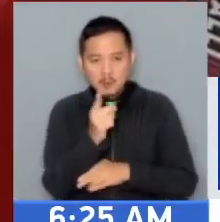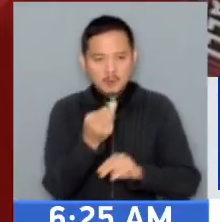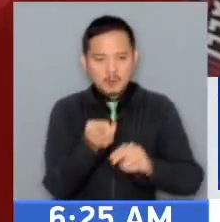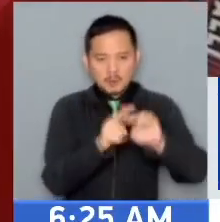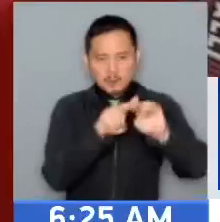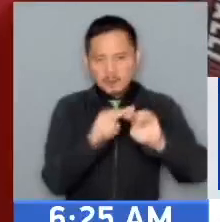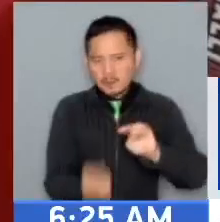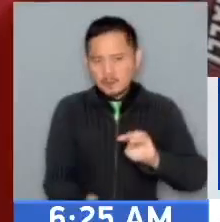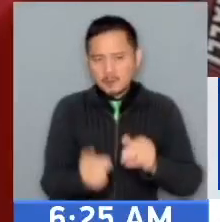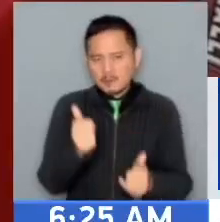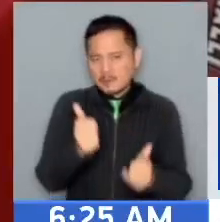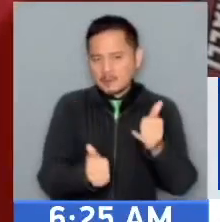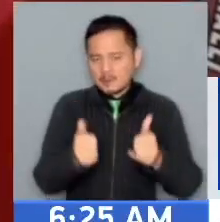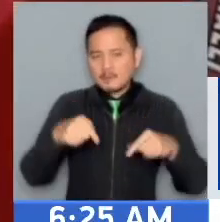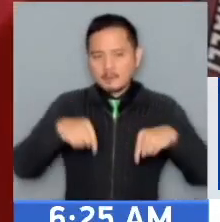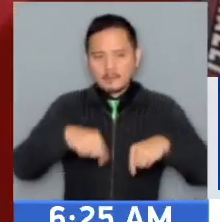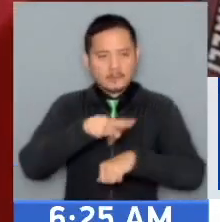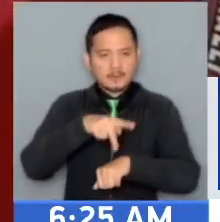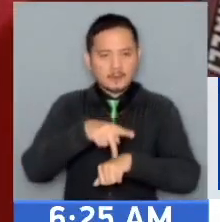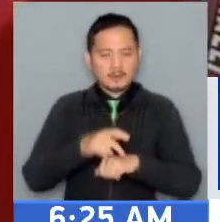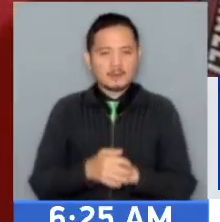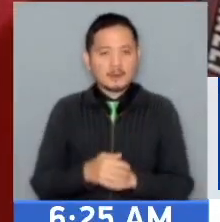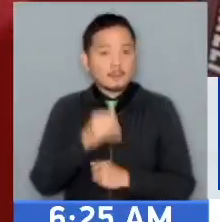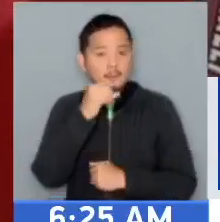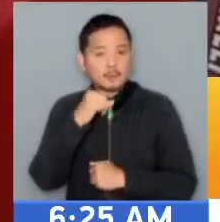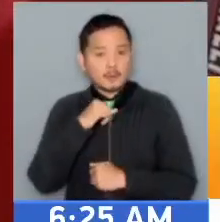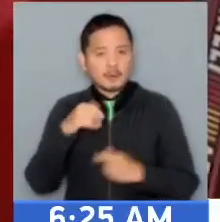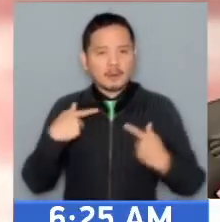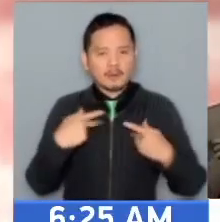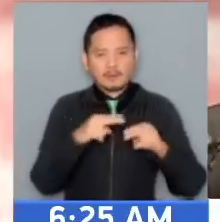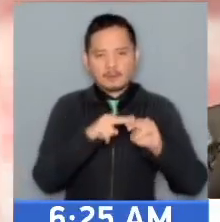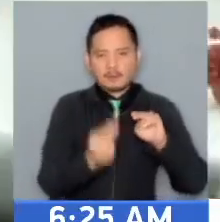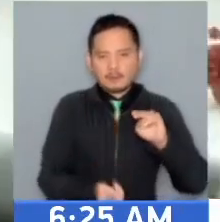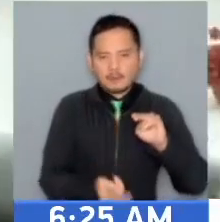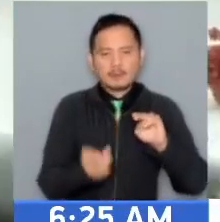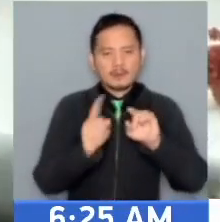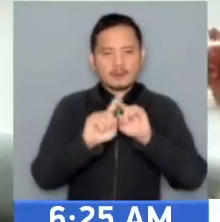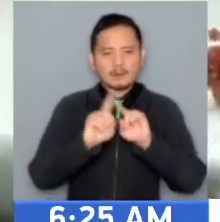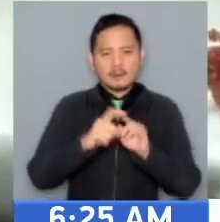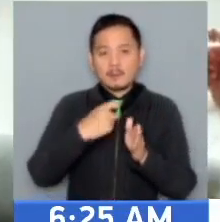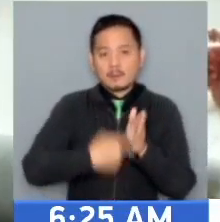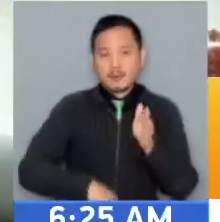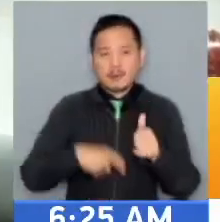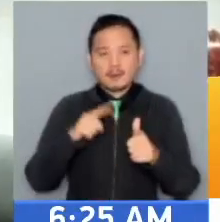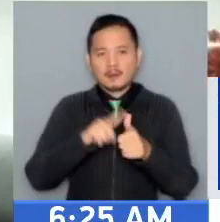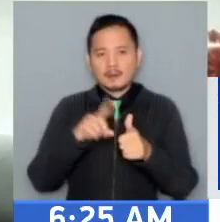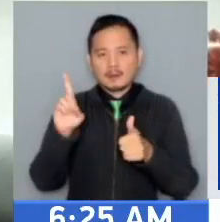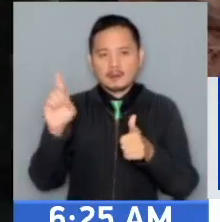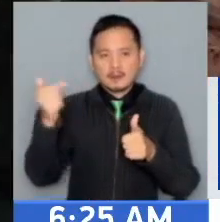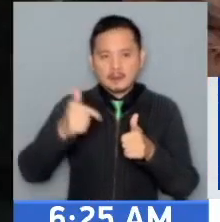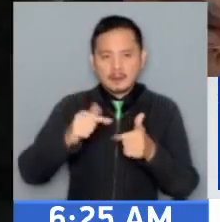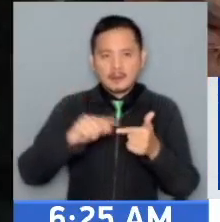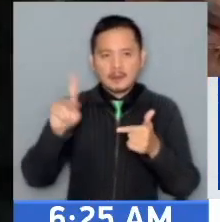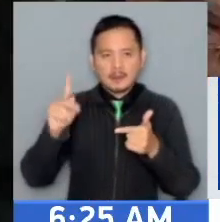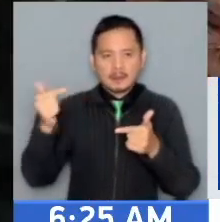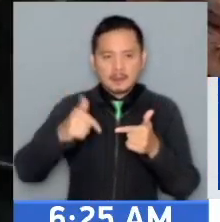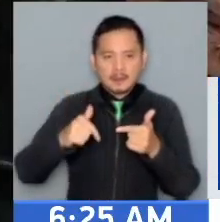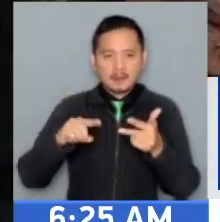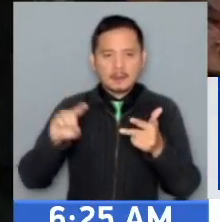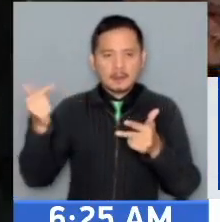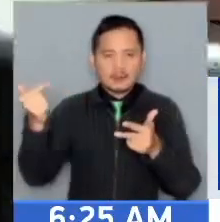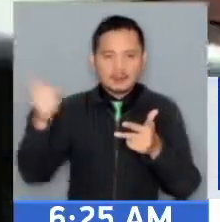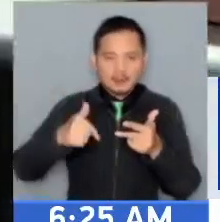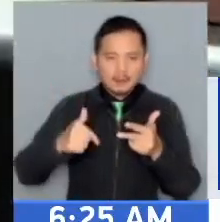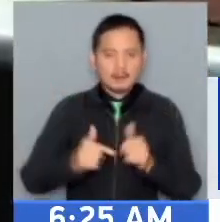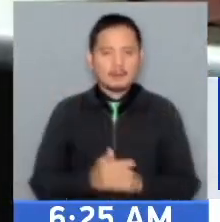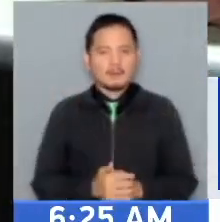lang may big-time rollback sa presyo ng gasolina, kerosene at diesel. Sapat pa ang supply ng baboy sa bansa ayon sa Department